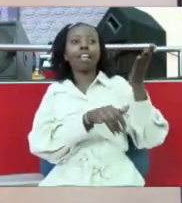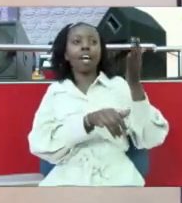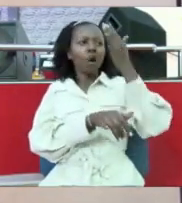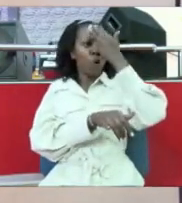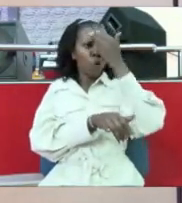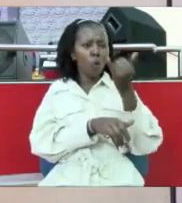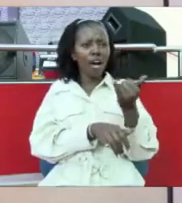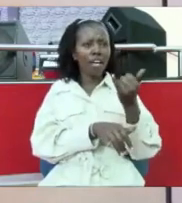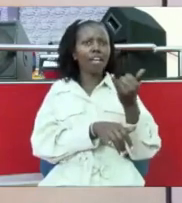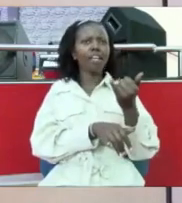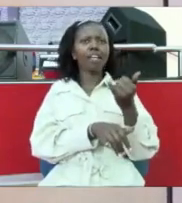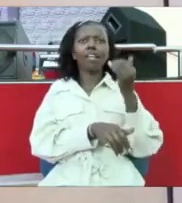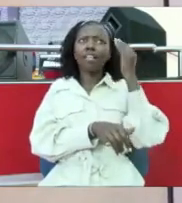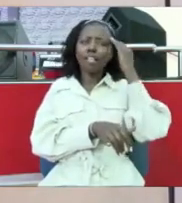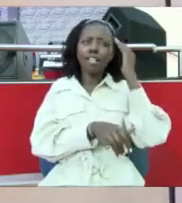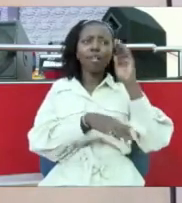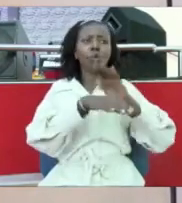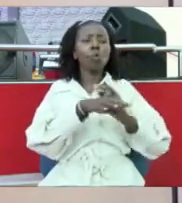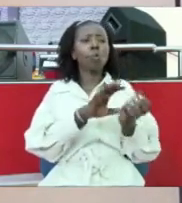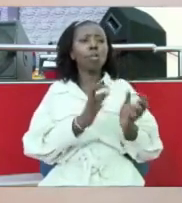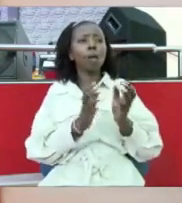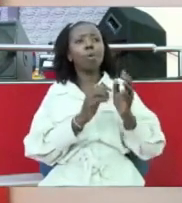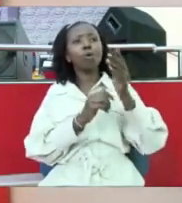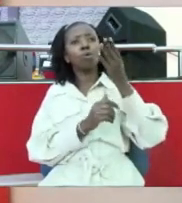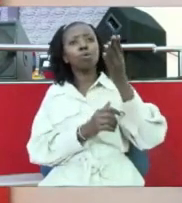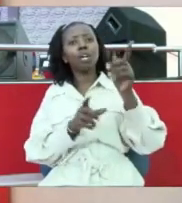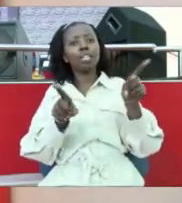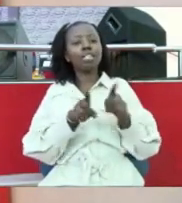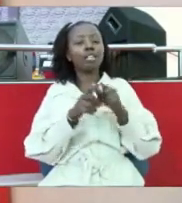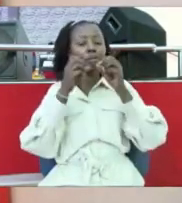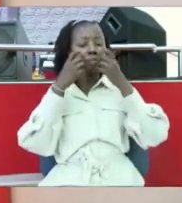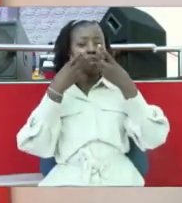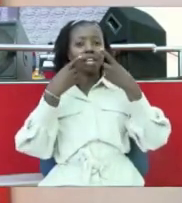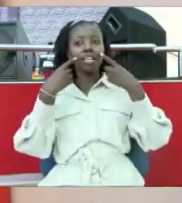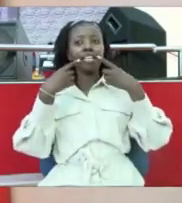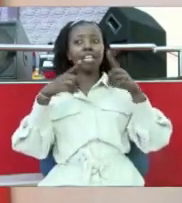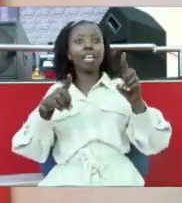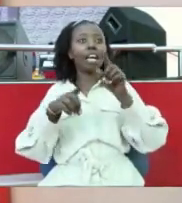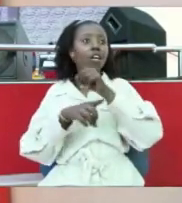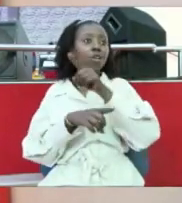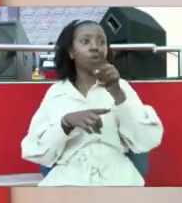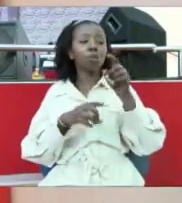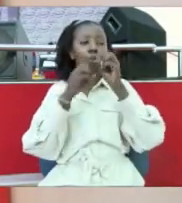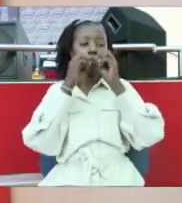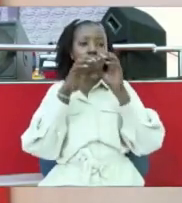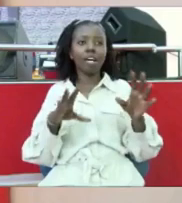good about you. Kukufikiria vema kuhusu. And declaring you are blessed. Na kutangaza umebarikiwa.